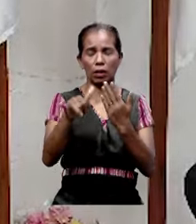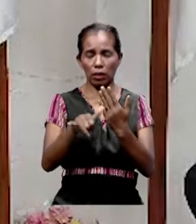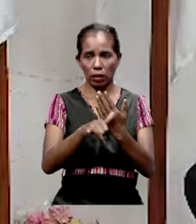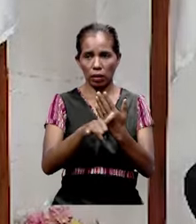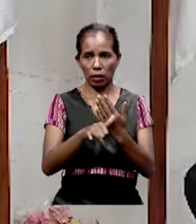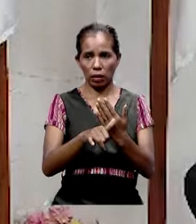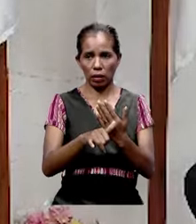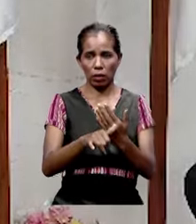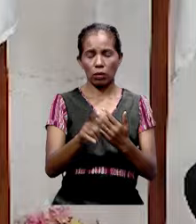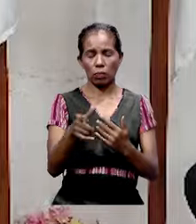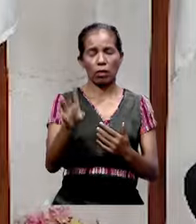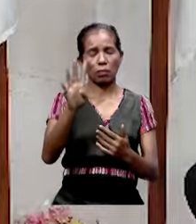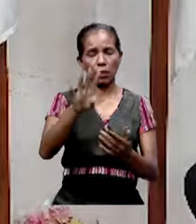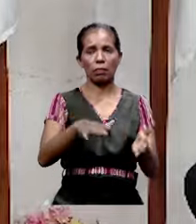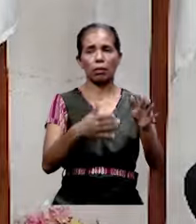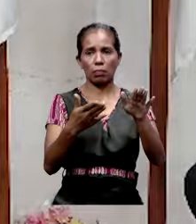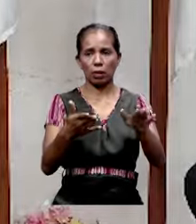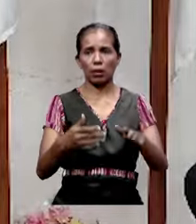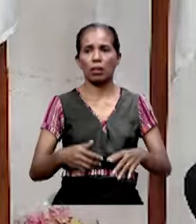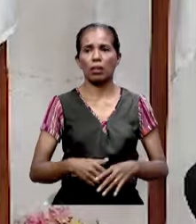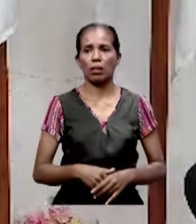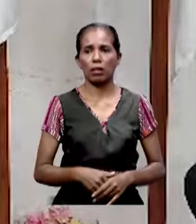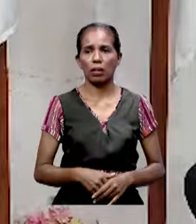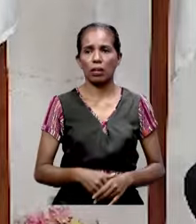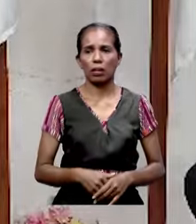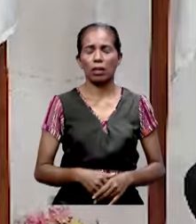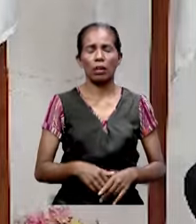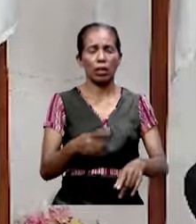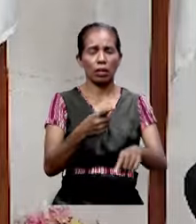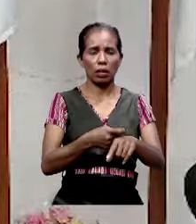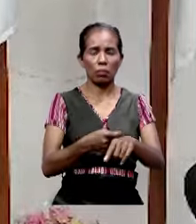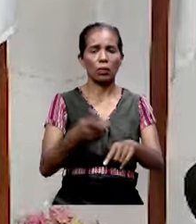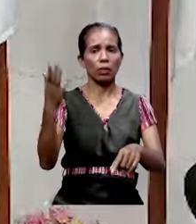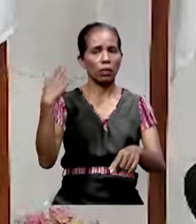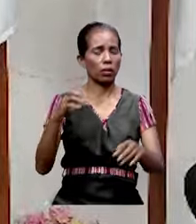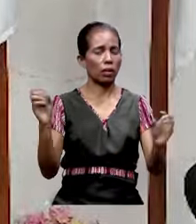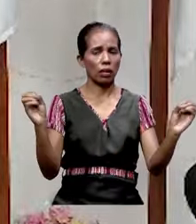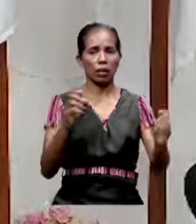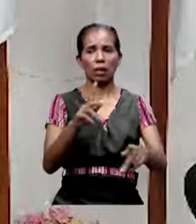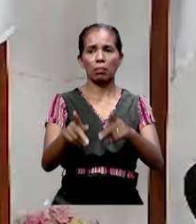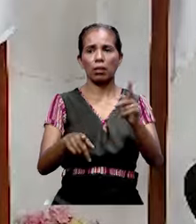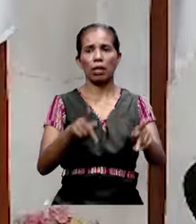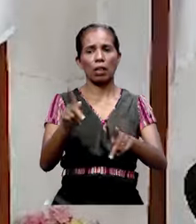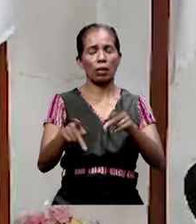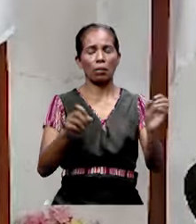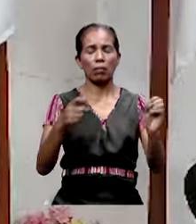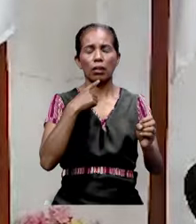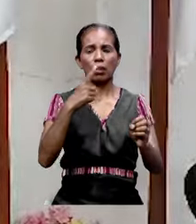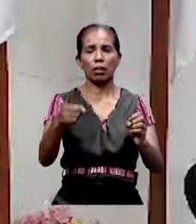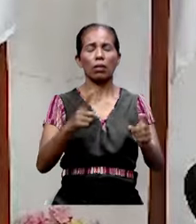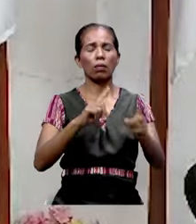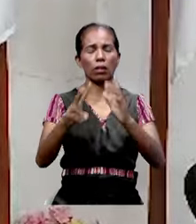34 me matam. Mas, e tem um momento, né, vai? Lá em meio da me questiona, lá em meio da me sei